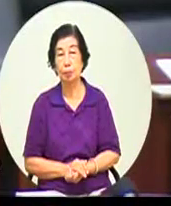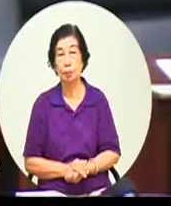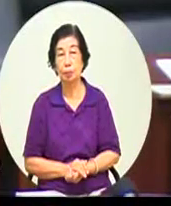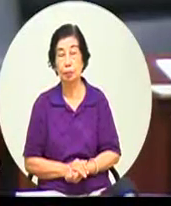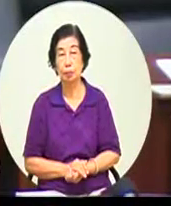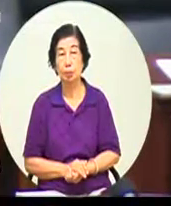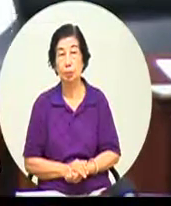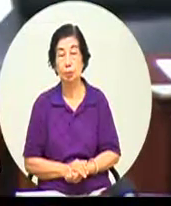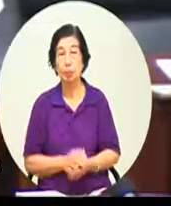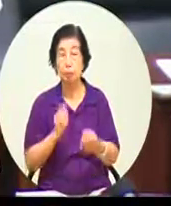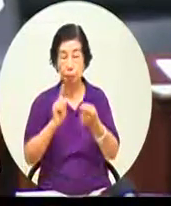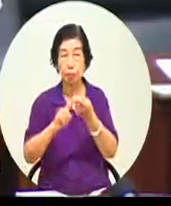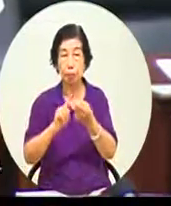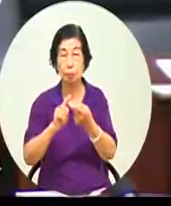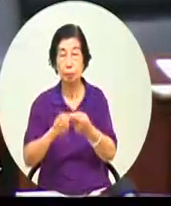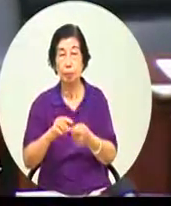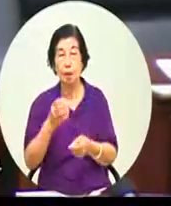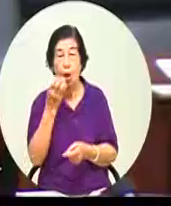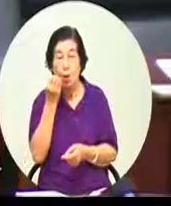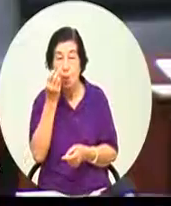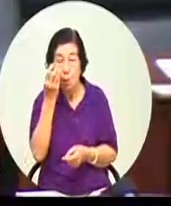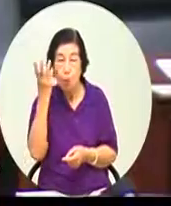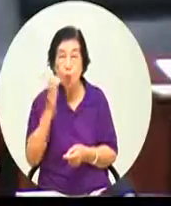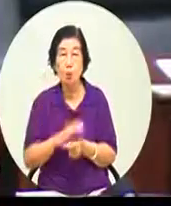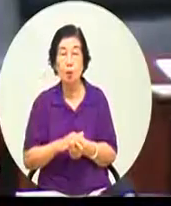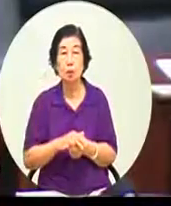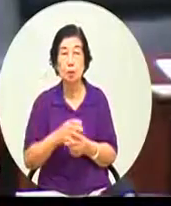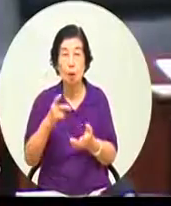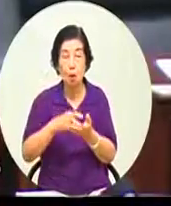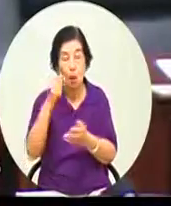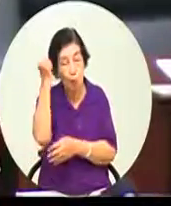对，没有错，但是他是观光旅馆。